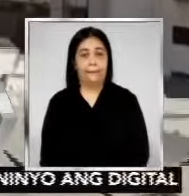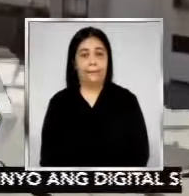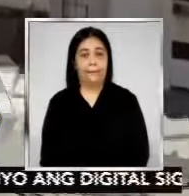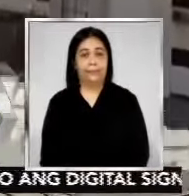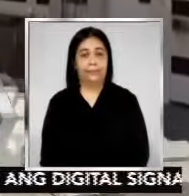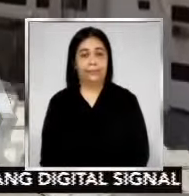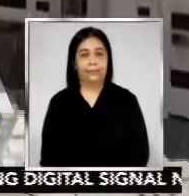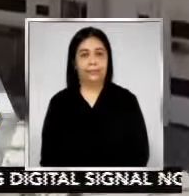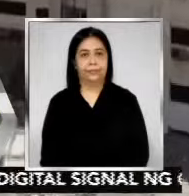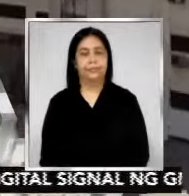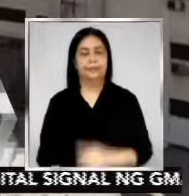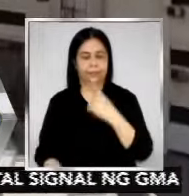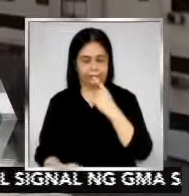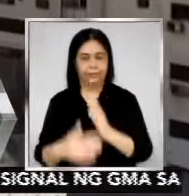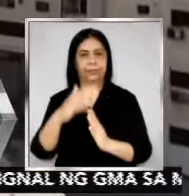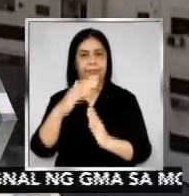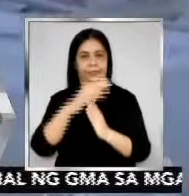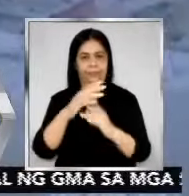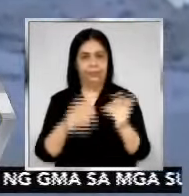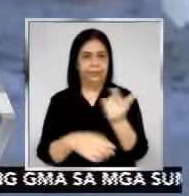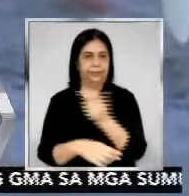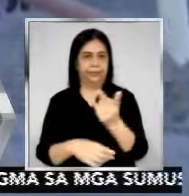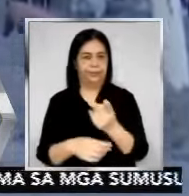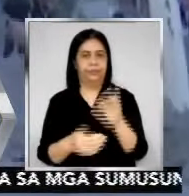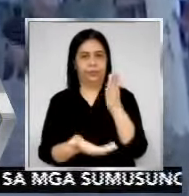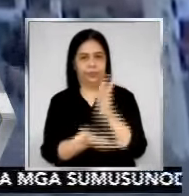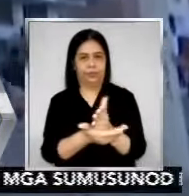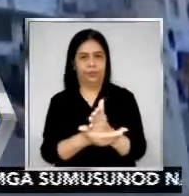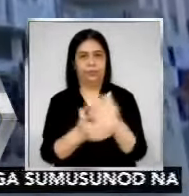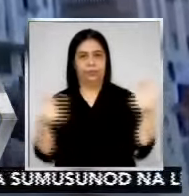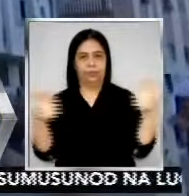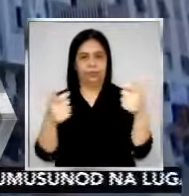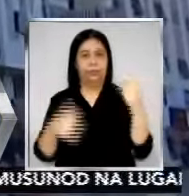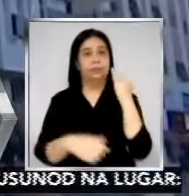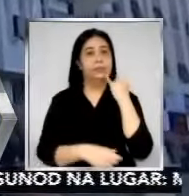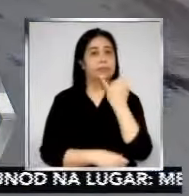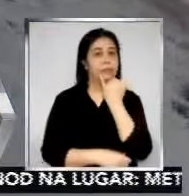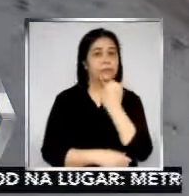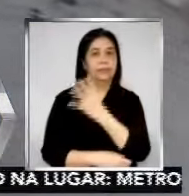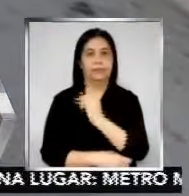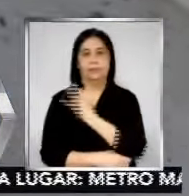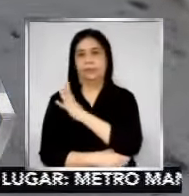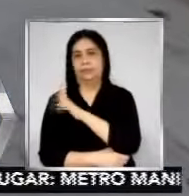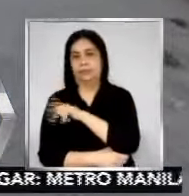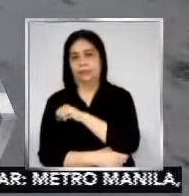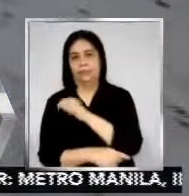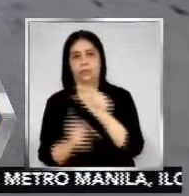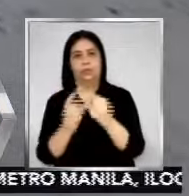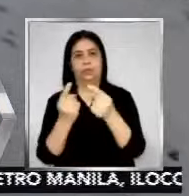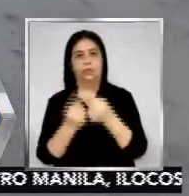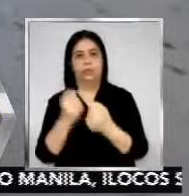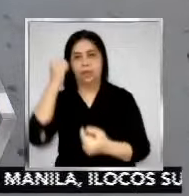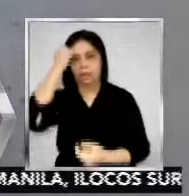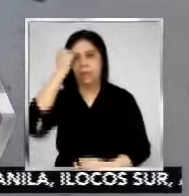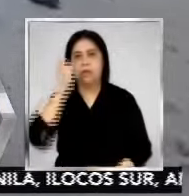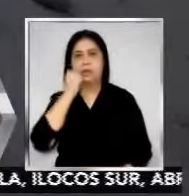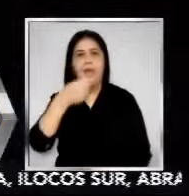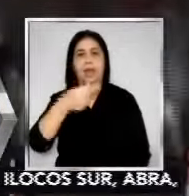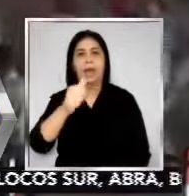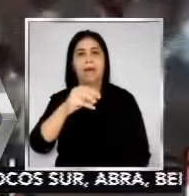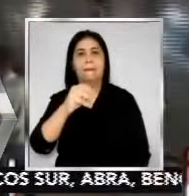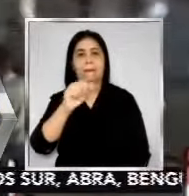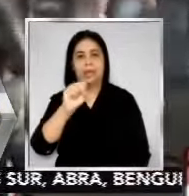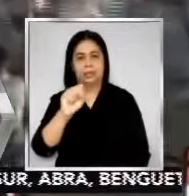nagdeklara na ng ceasefire o tigil putukan ang Israel at Palestinian militant groups na Hamas at Islamic Jihad sa Gaza